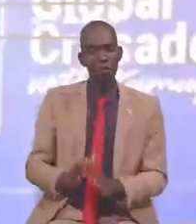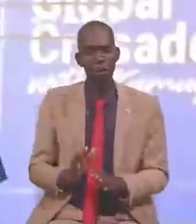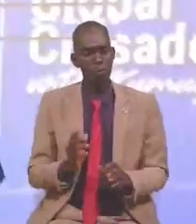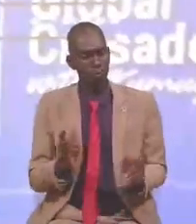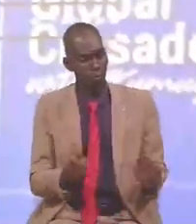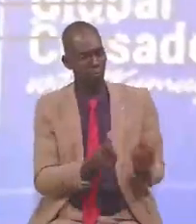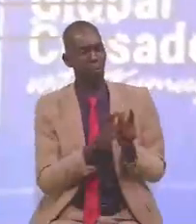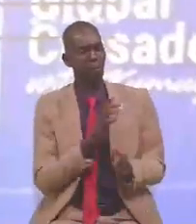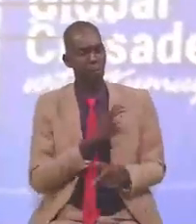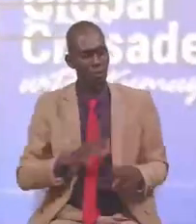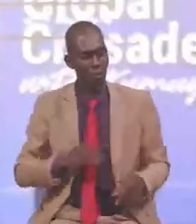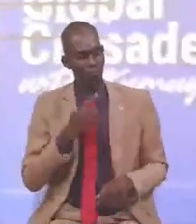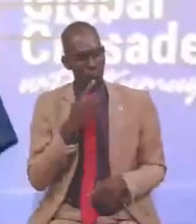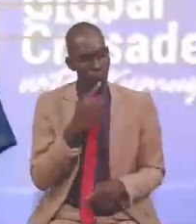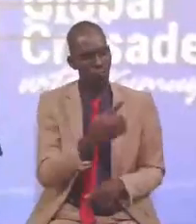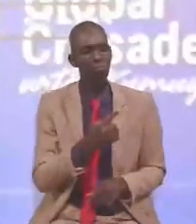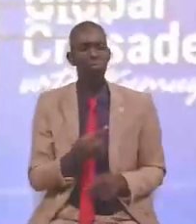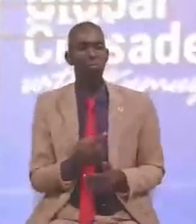avec instance,